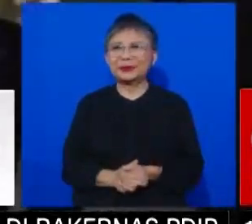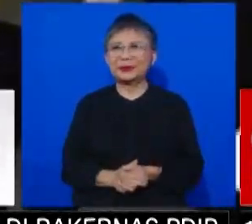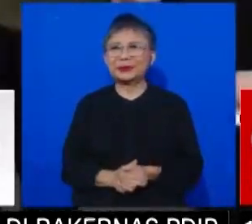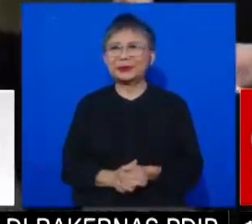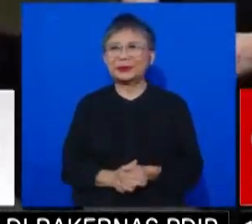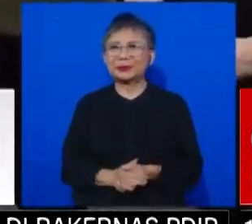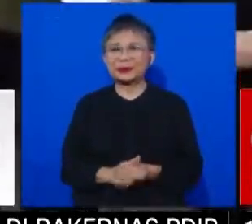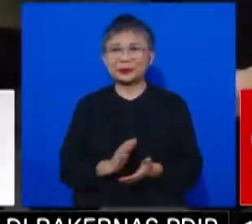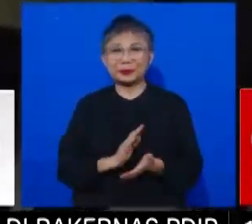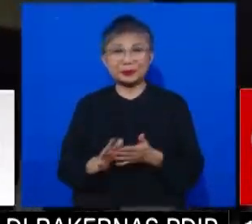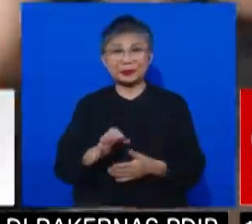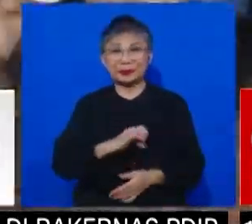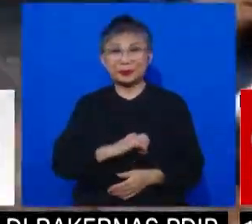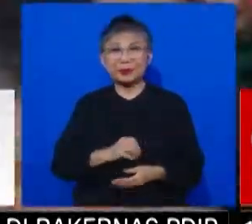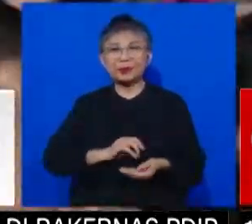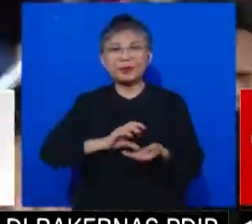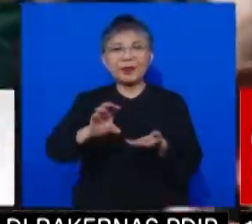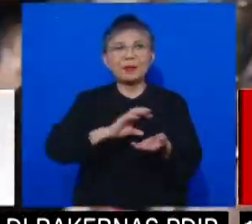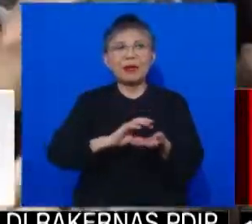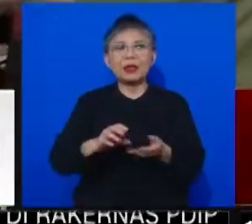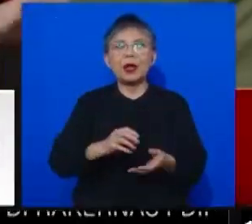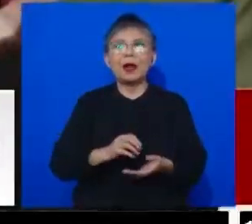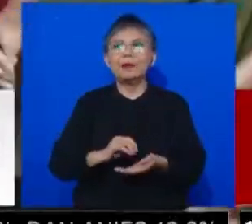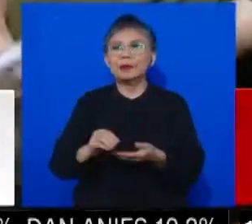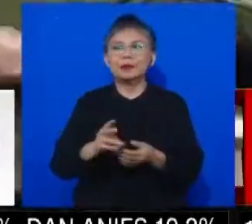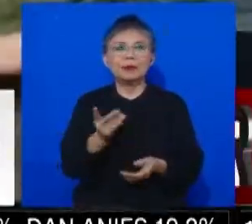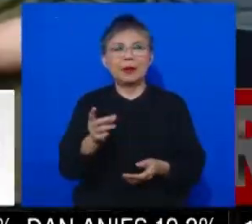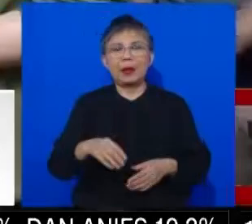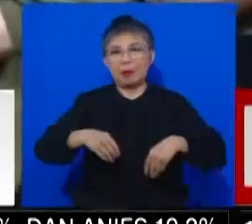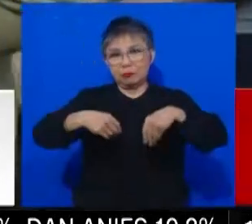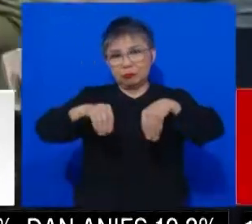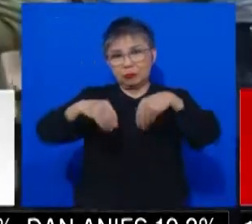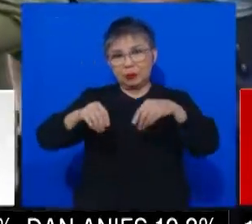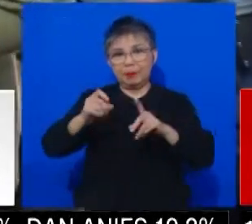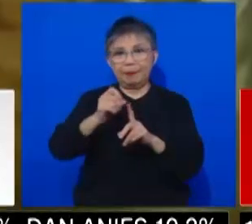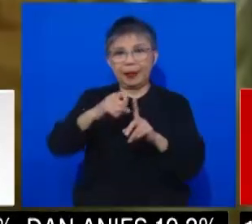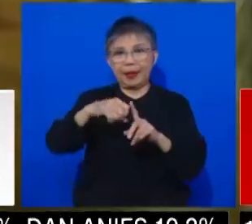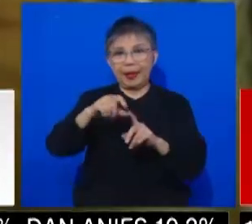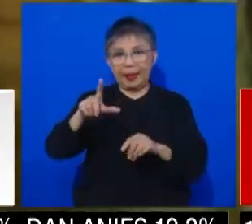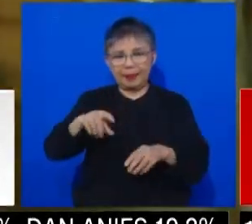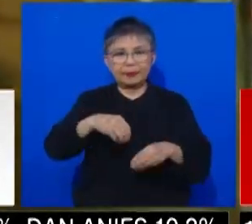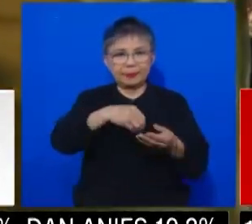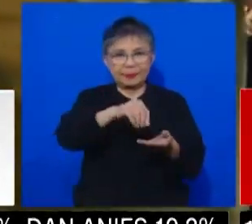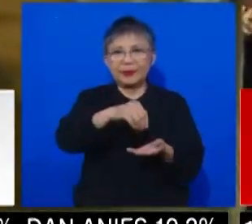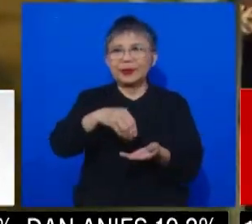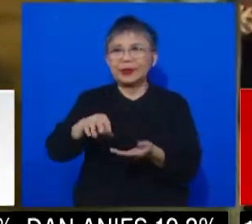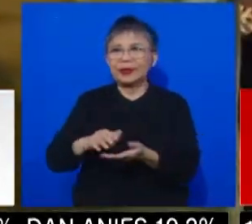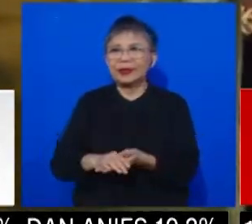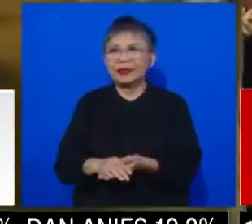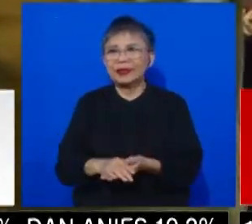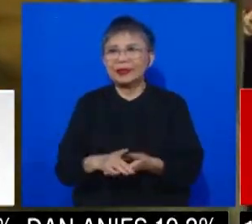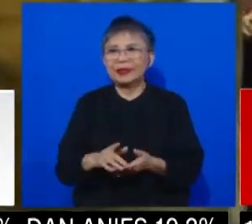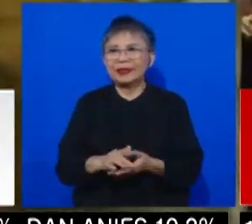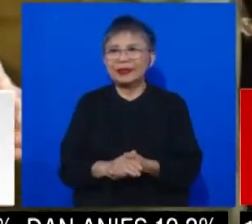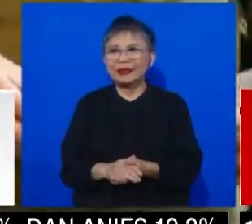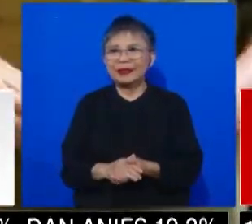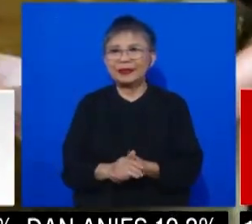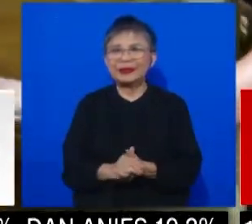secara langsung, Jokowi juga membagikan bantuan kepada beberapa pedagang yang ditemuinya. Seharian dapat